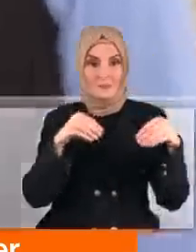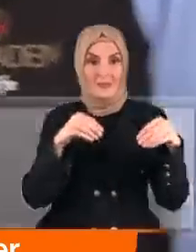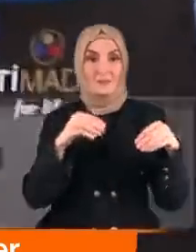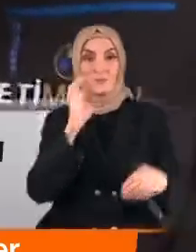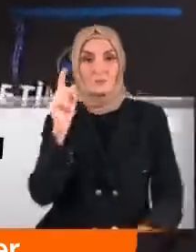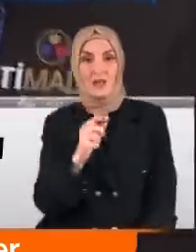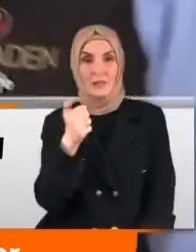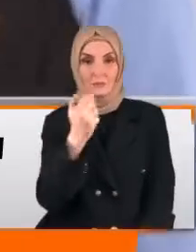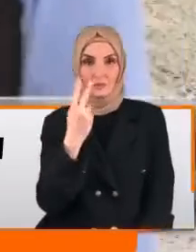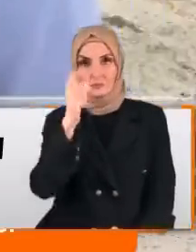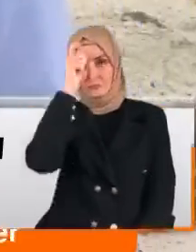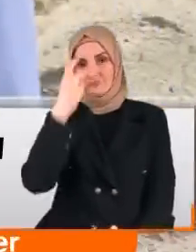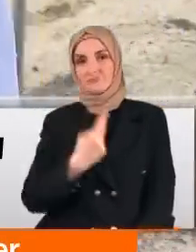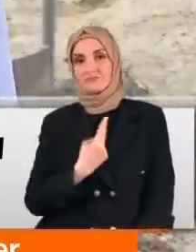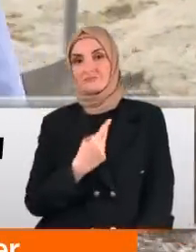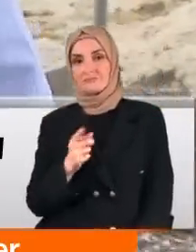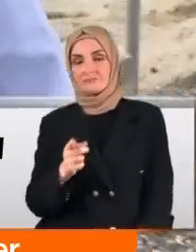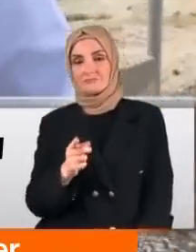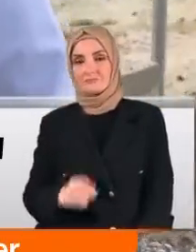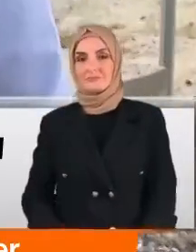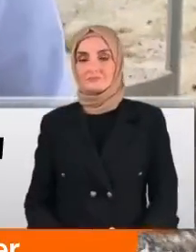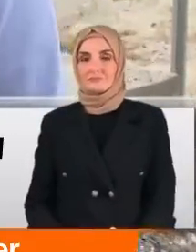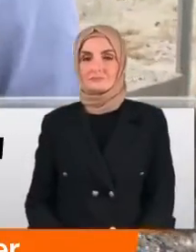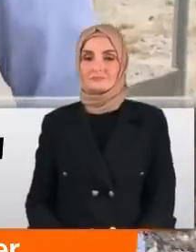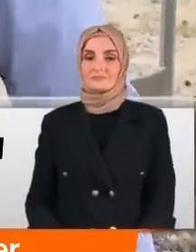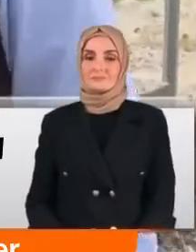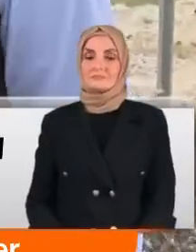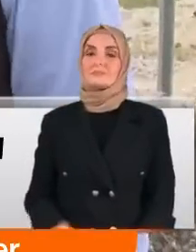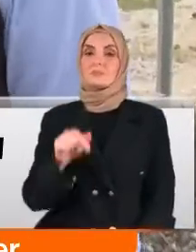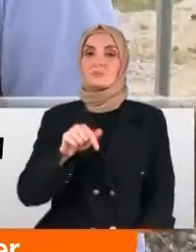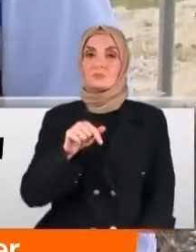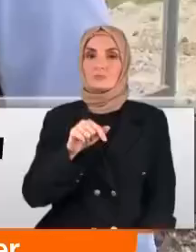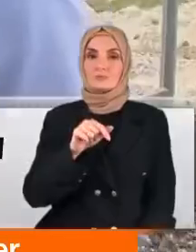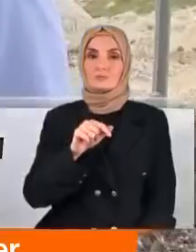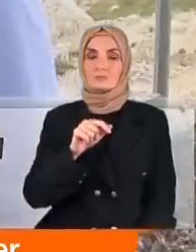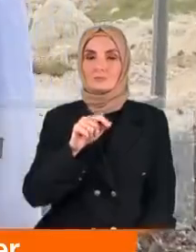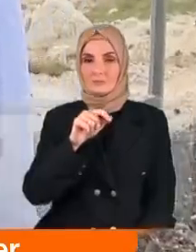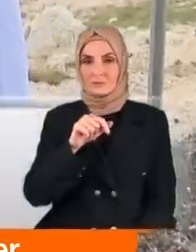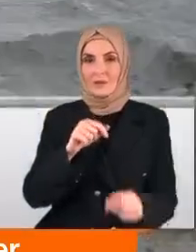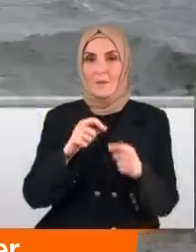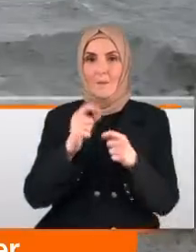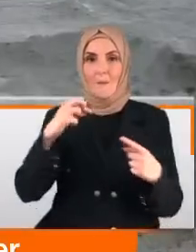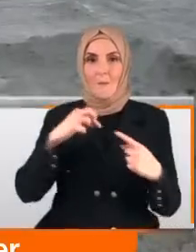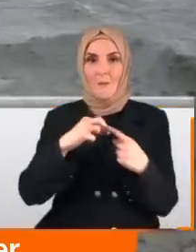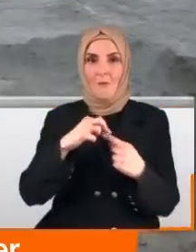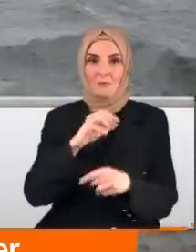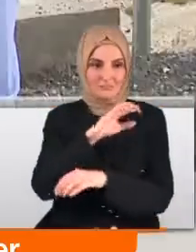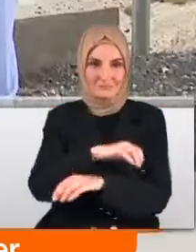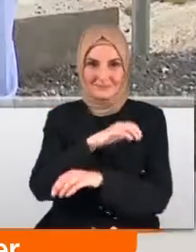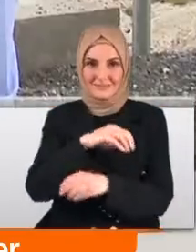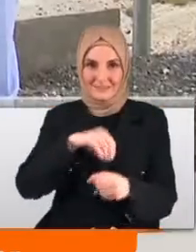Enerji Bakanı Fatih Dönmez talimatı verecek ve cevheri çıkaracak çalışanlar. Biz de bunlara şahit olacağız. Değerli